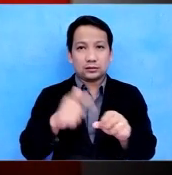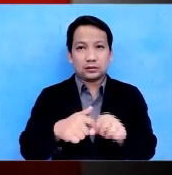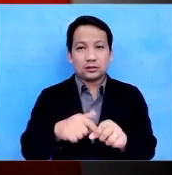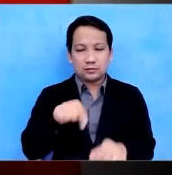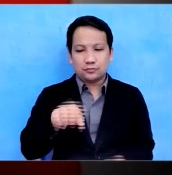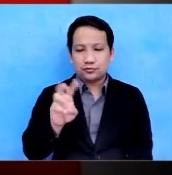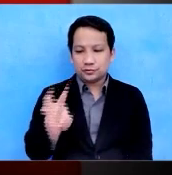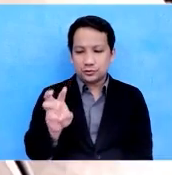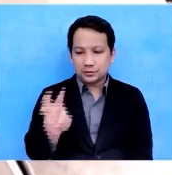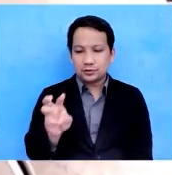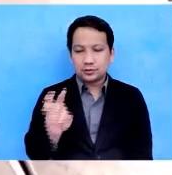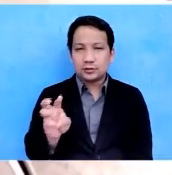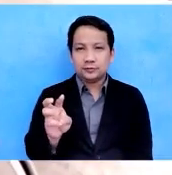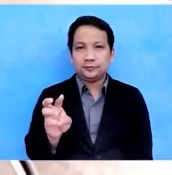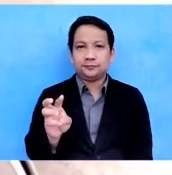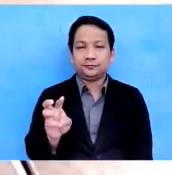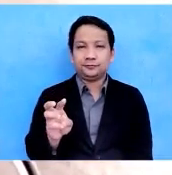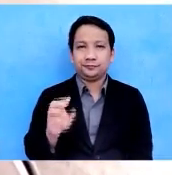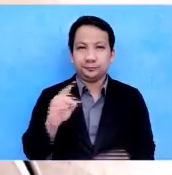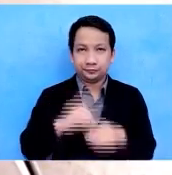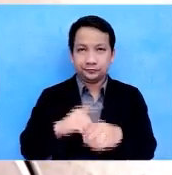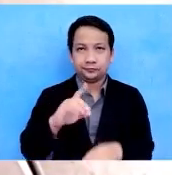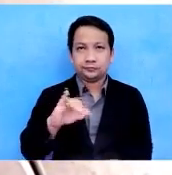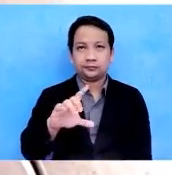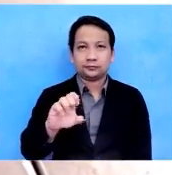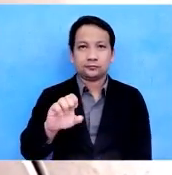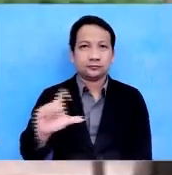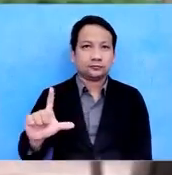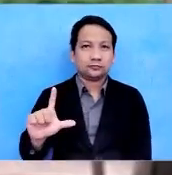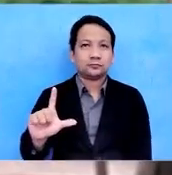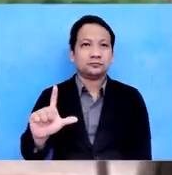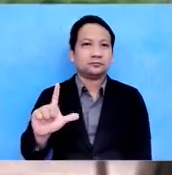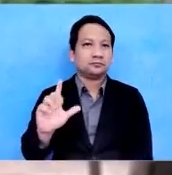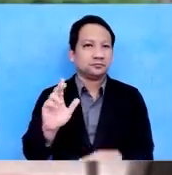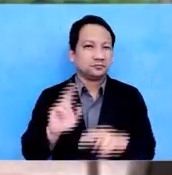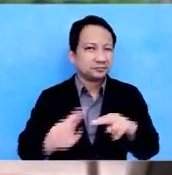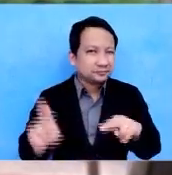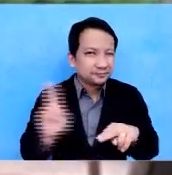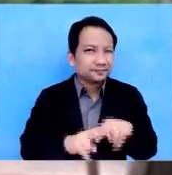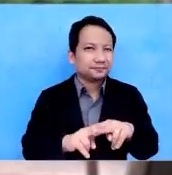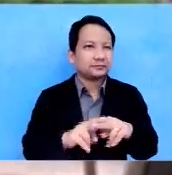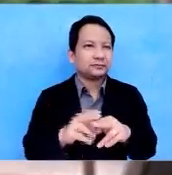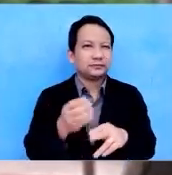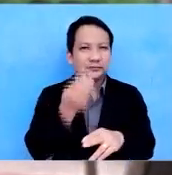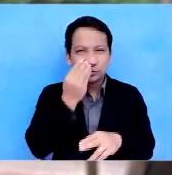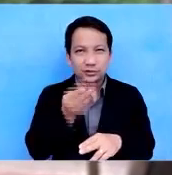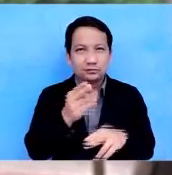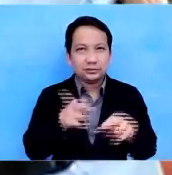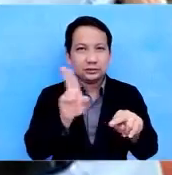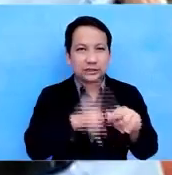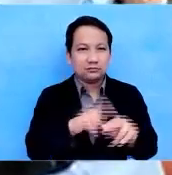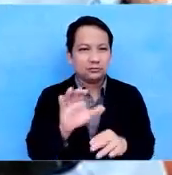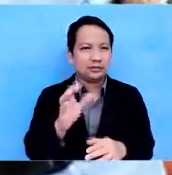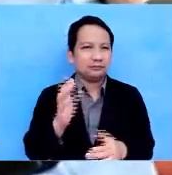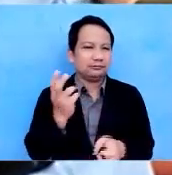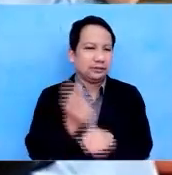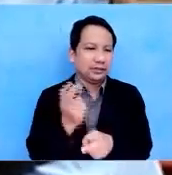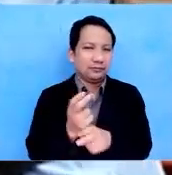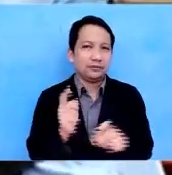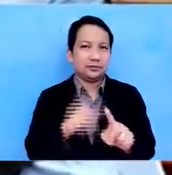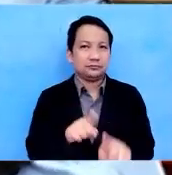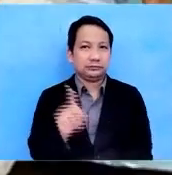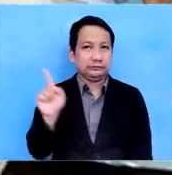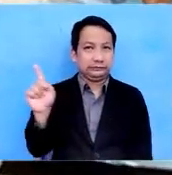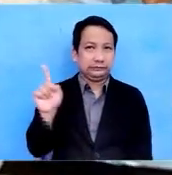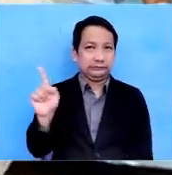60 centavos sa diesel. Kahit ilang sentimo lang ang iminahal niyan, dagdag pasakit ito sa mga motorista. Ang jeepney driver